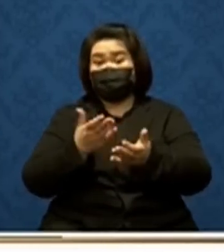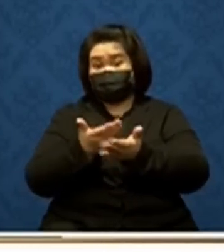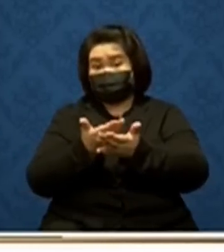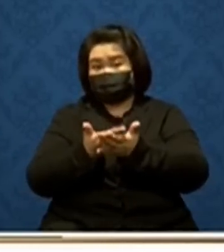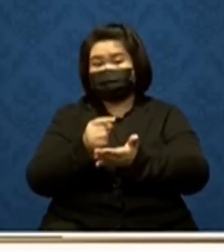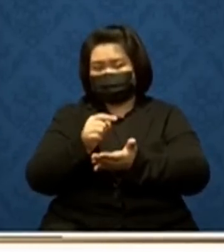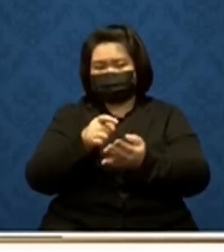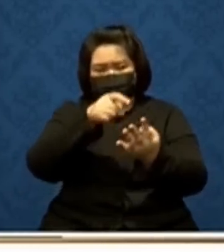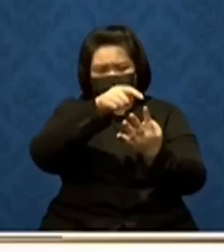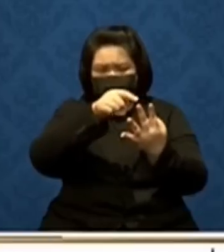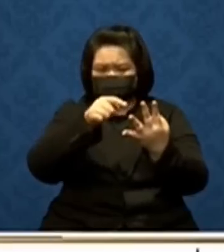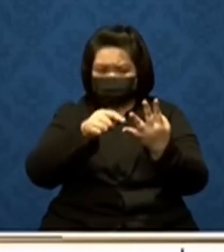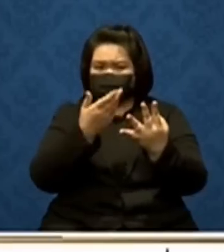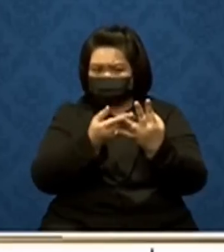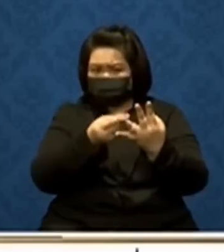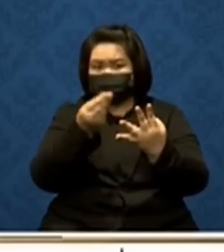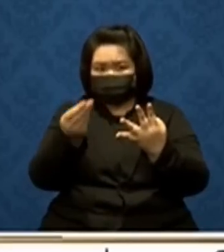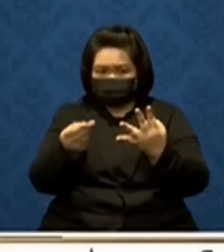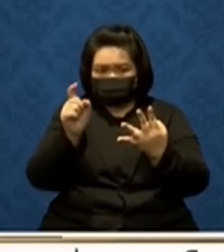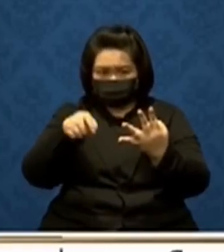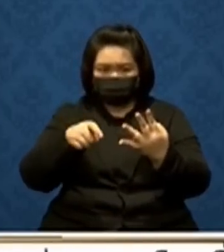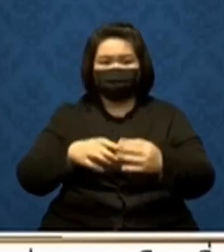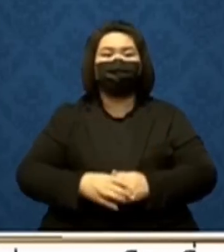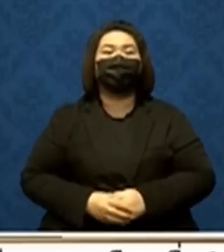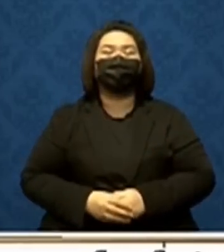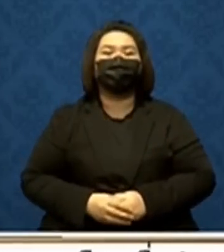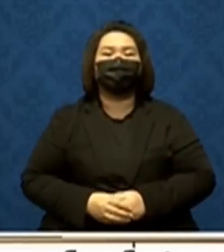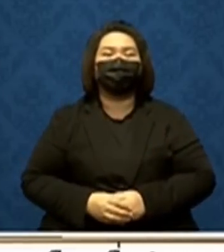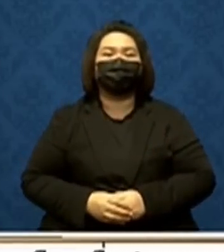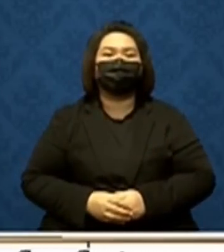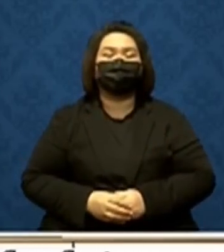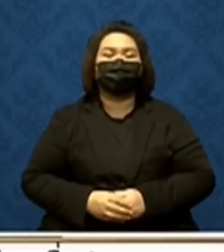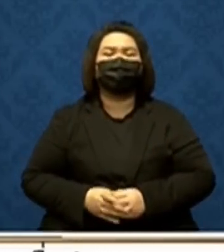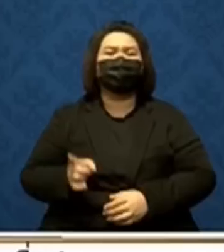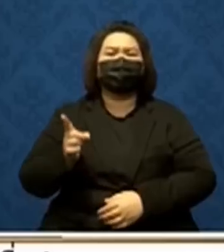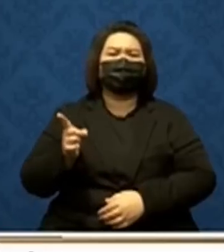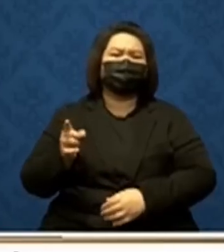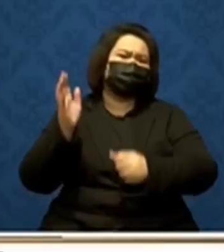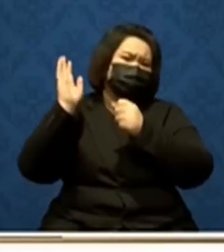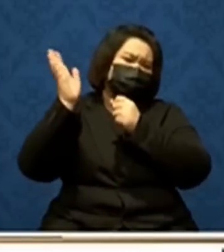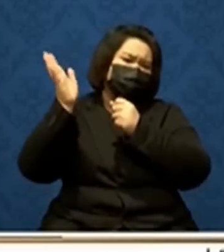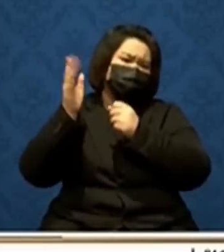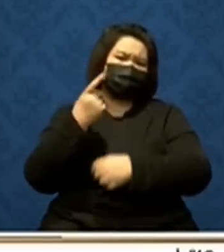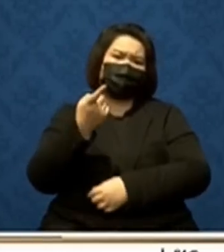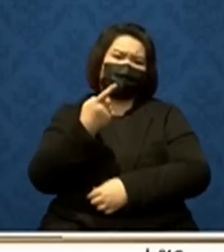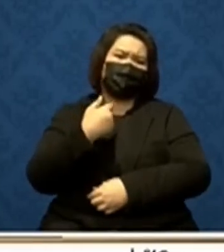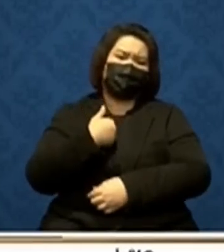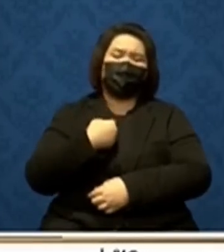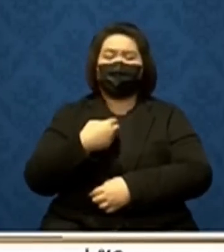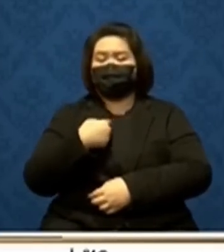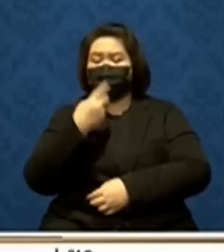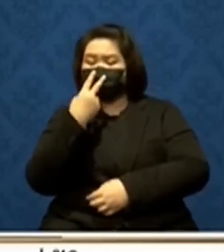ระบุผู้เสียหายที่ต้องมาชดใช้เพราะฉะนั้นที่ท่านกล่าวหาในญัตติว่าผมปล่อยปะ